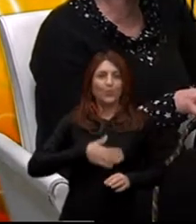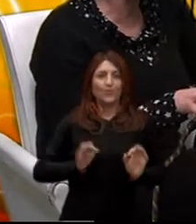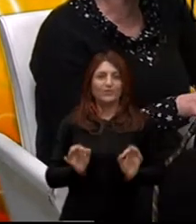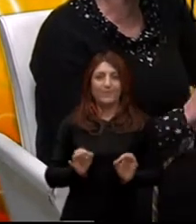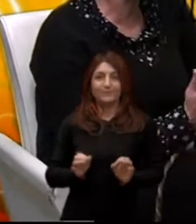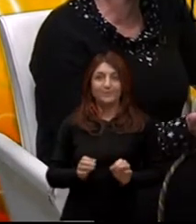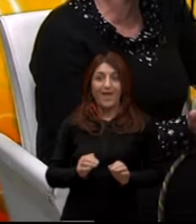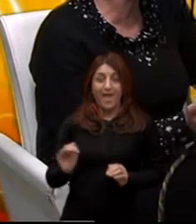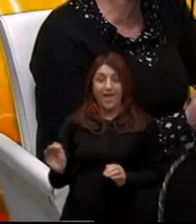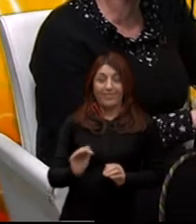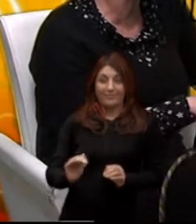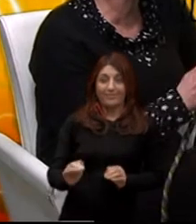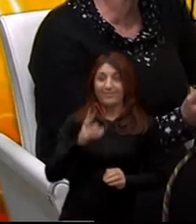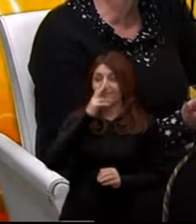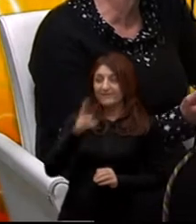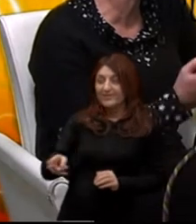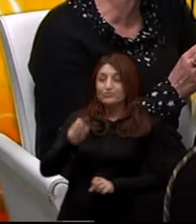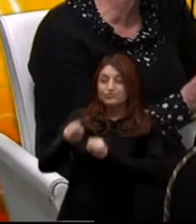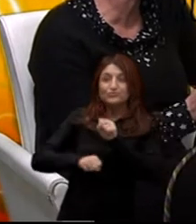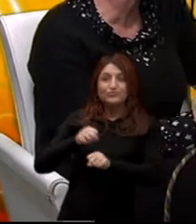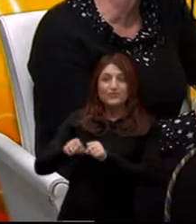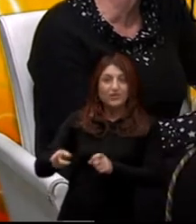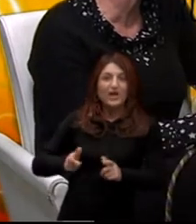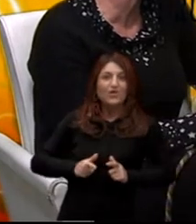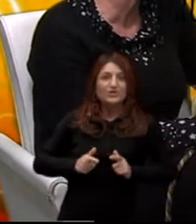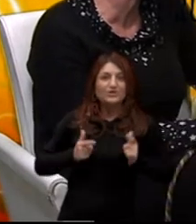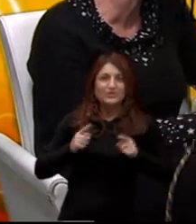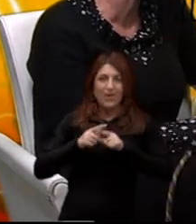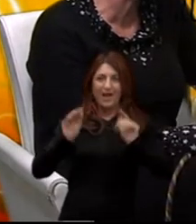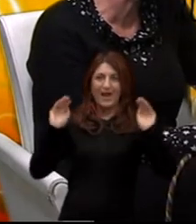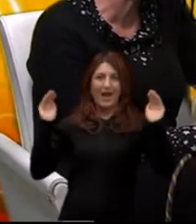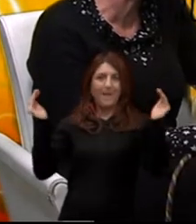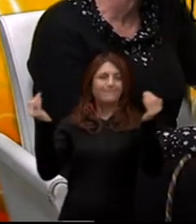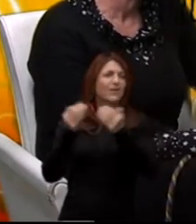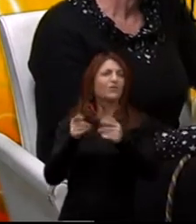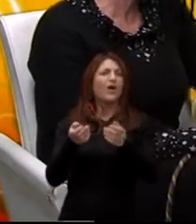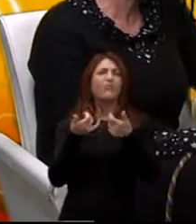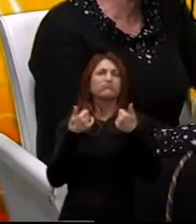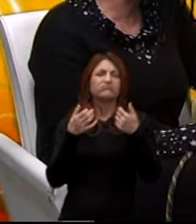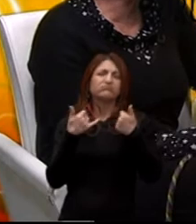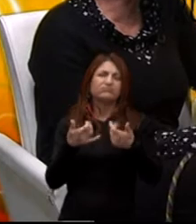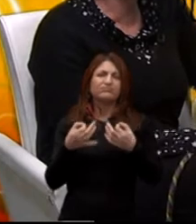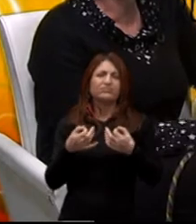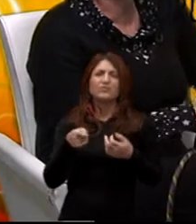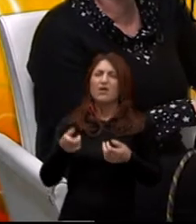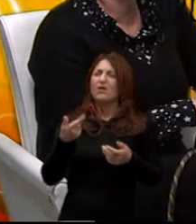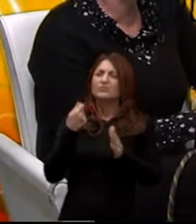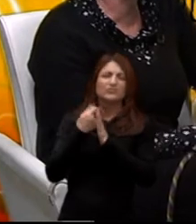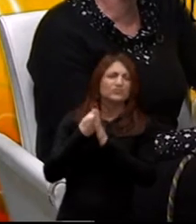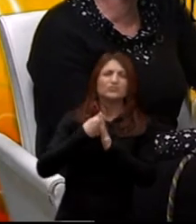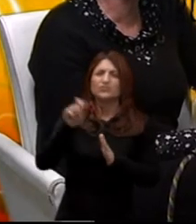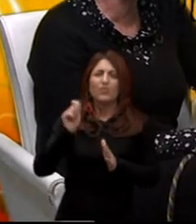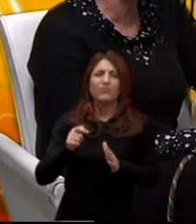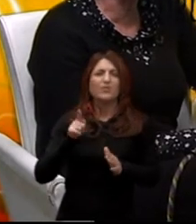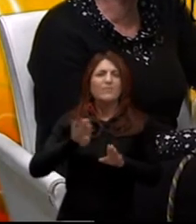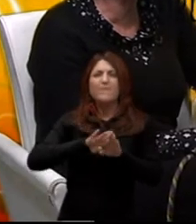živu životinju u tom prostoru koje je puno, jer kabinet senzoričke integracije je posebno opremljen. Dakle, on je skup i on je opremljen